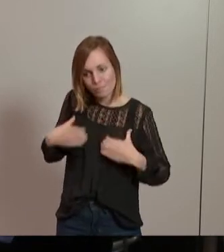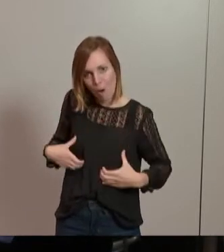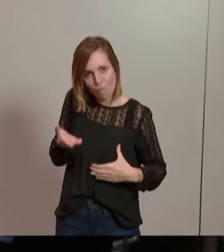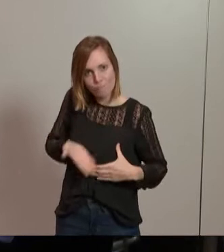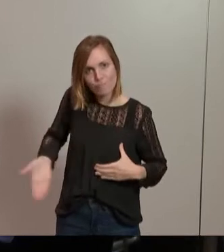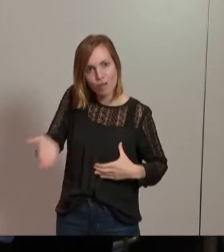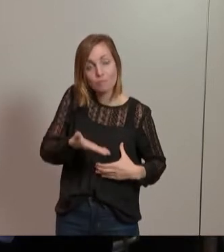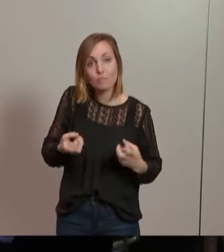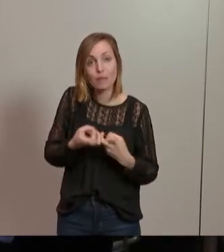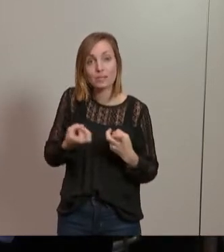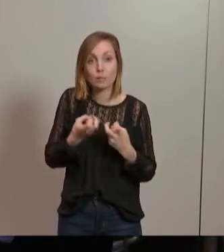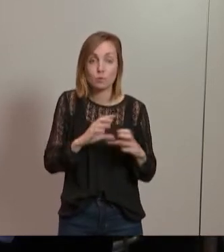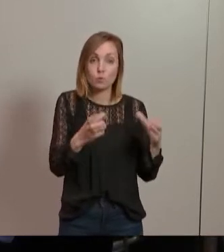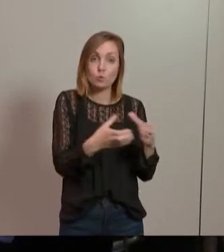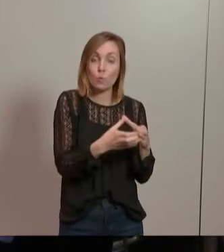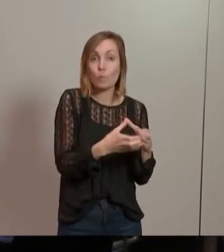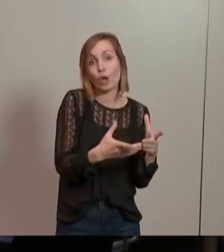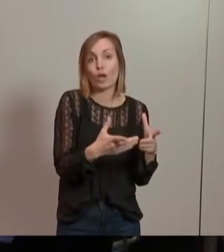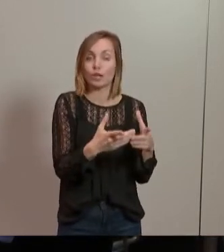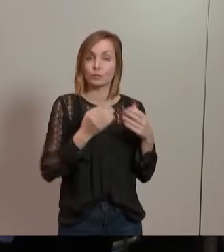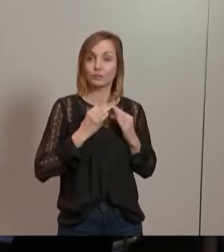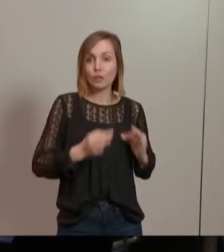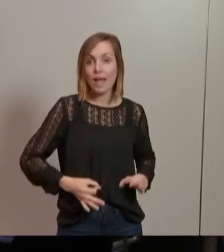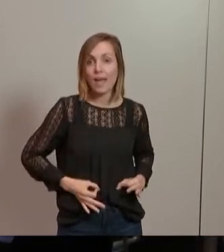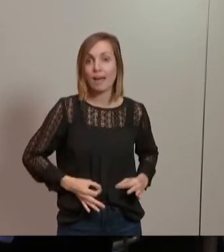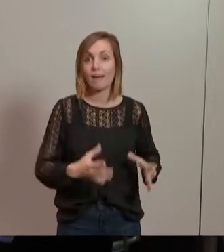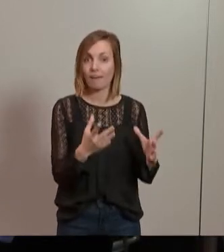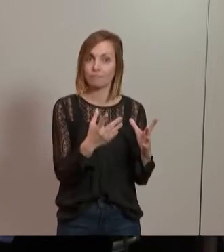pour la visite du groupe scolaire Salingros dans le